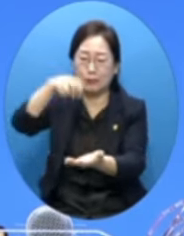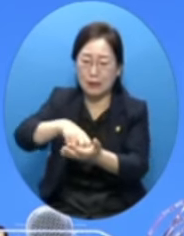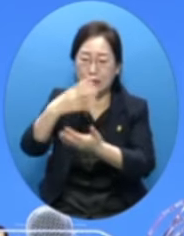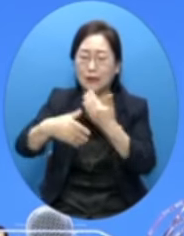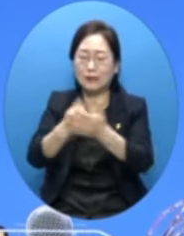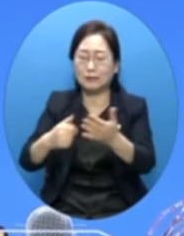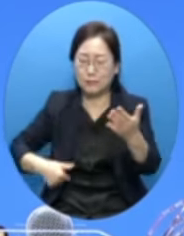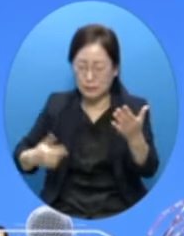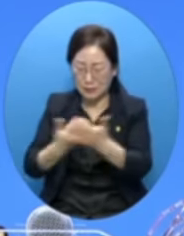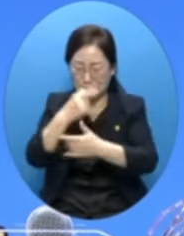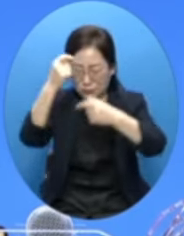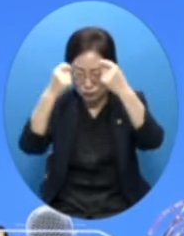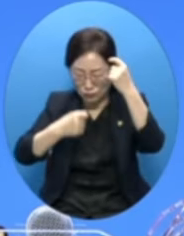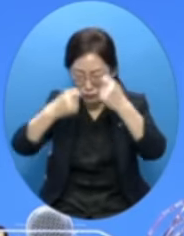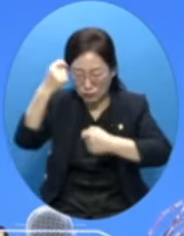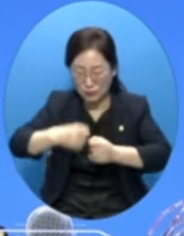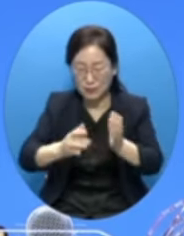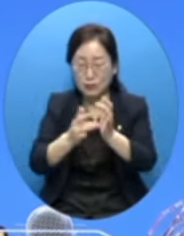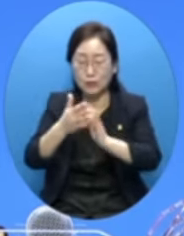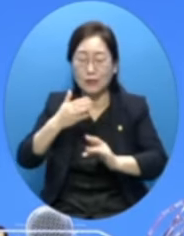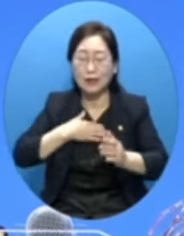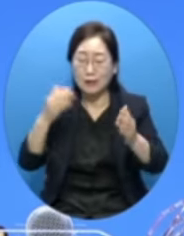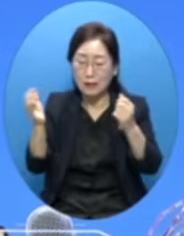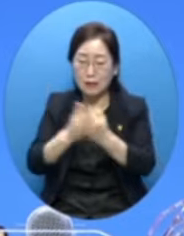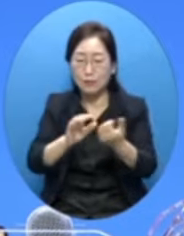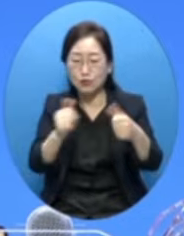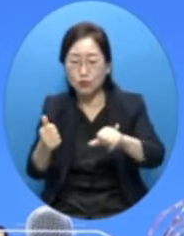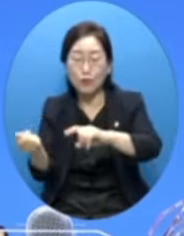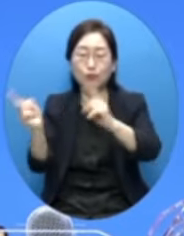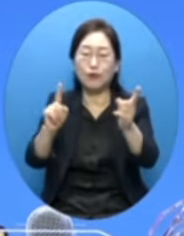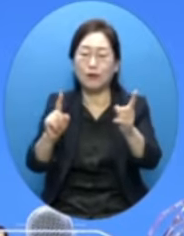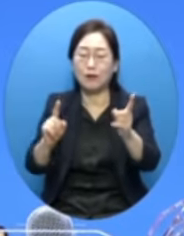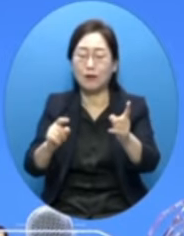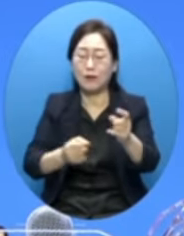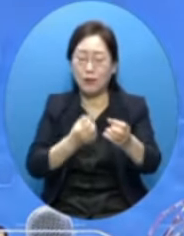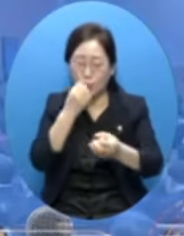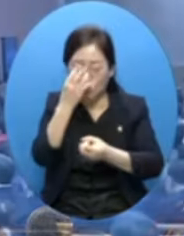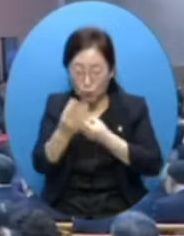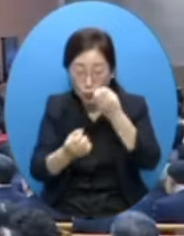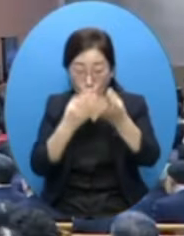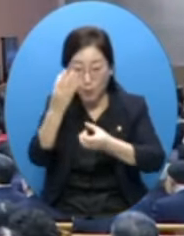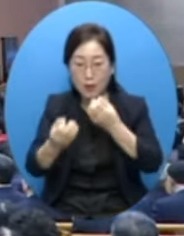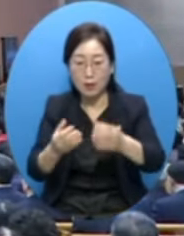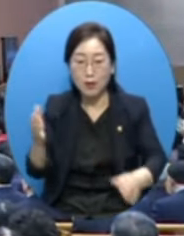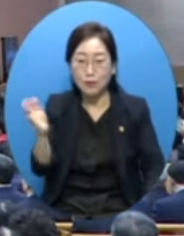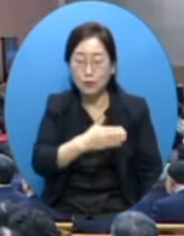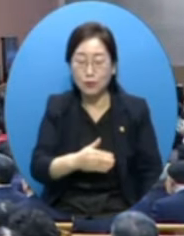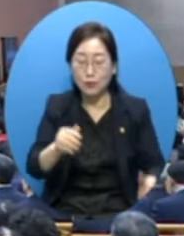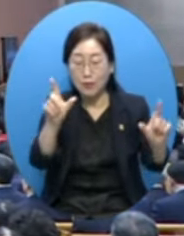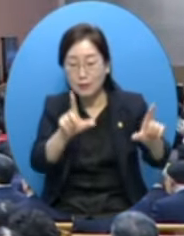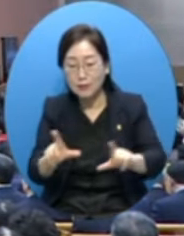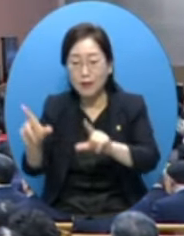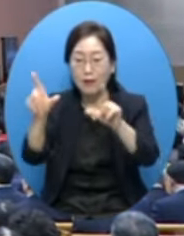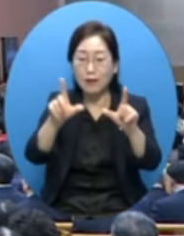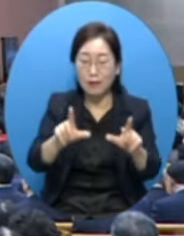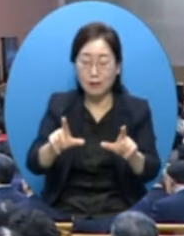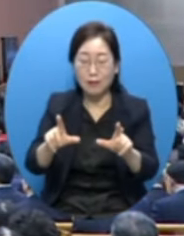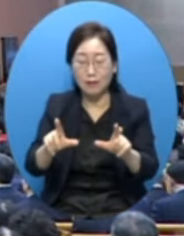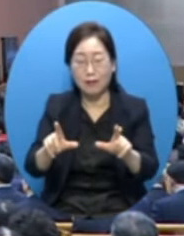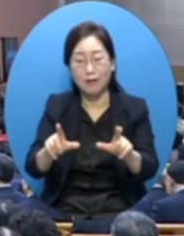회개했습니다. 예수님이 나 때문에 죽으시고 부활하심을 믿는다고 고백을 했습니다. 그날 이후 삶과 죽음을 바라보는 눈이